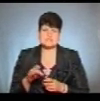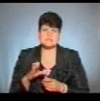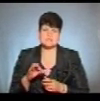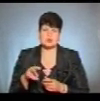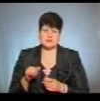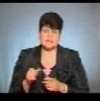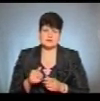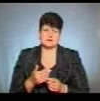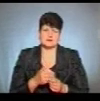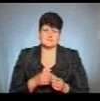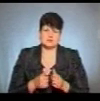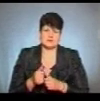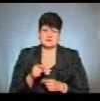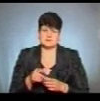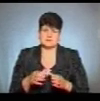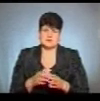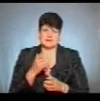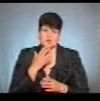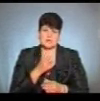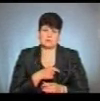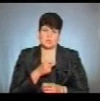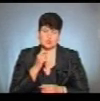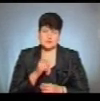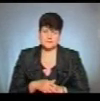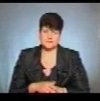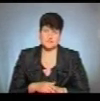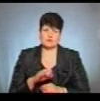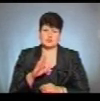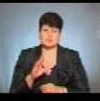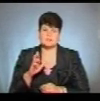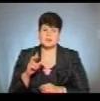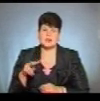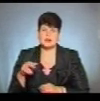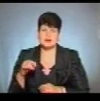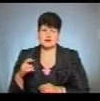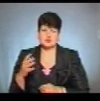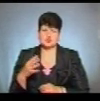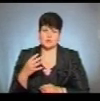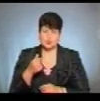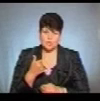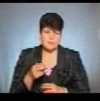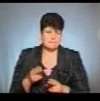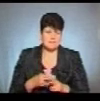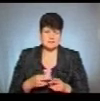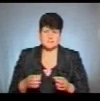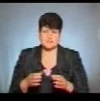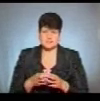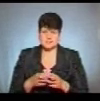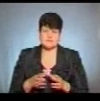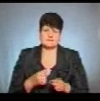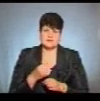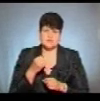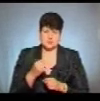цієї партії, народний депутат України. Володимир Бліхар, 40 років, безпартійний, висунутий політичною партією «Всеукраїнське